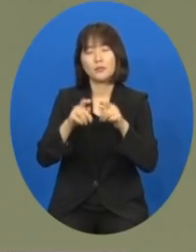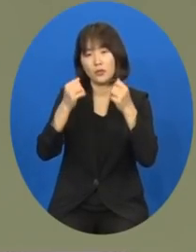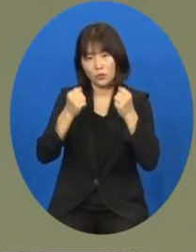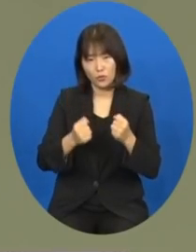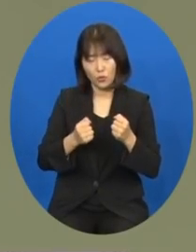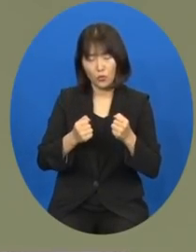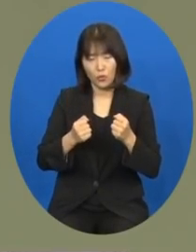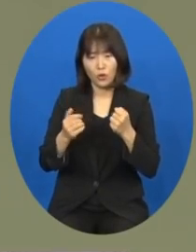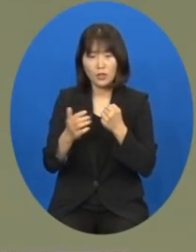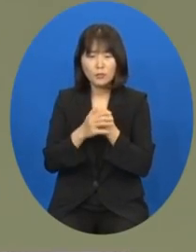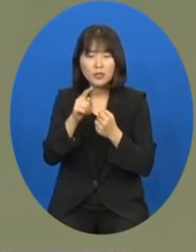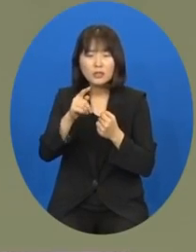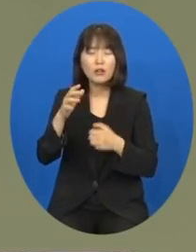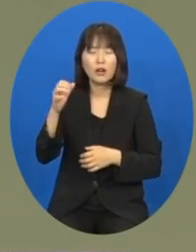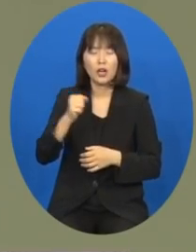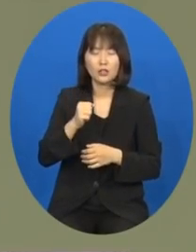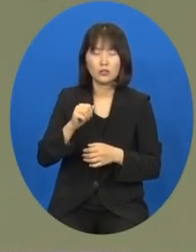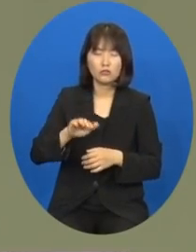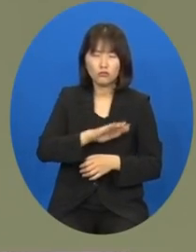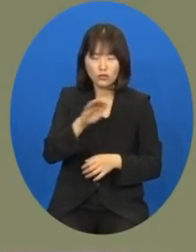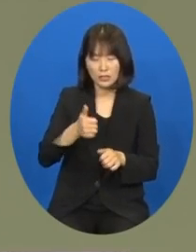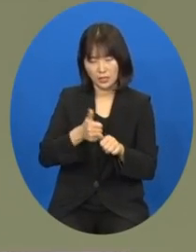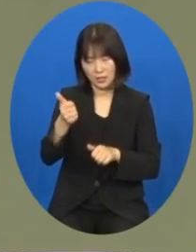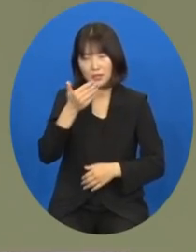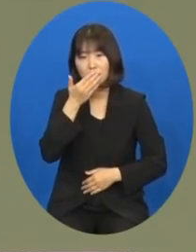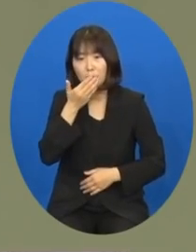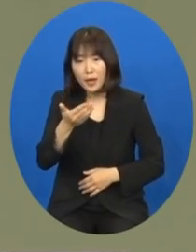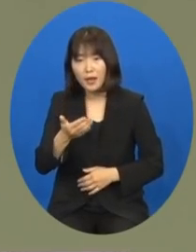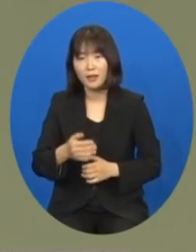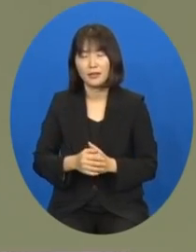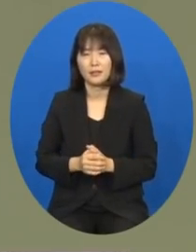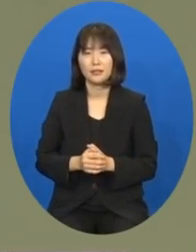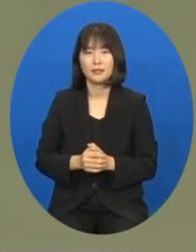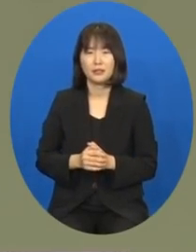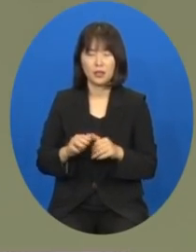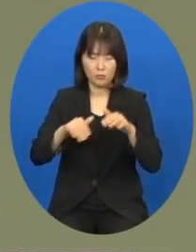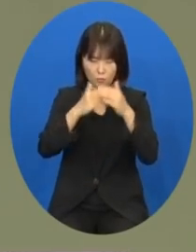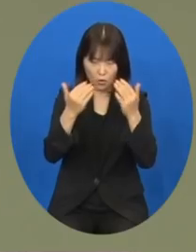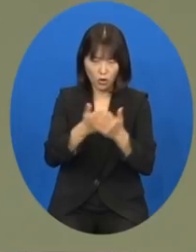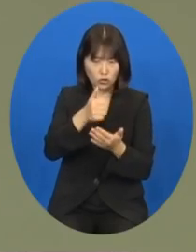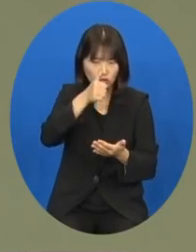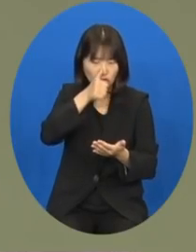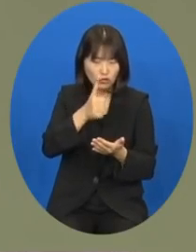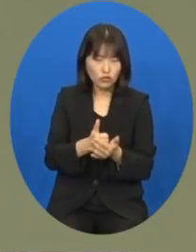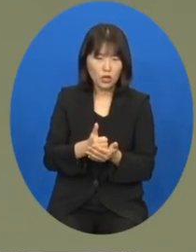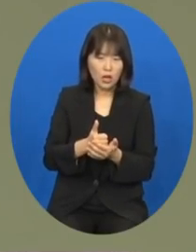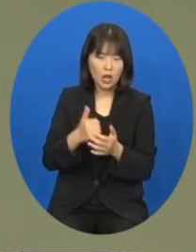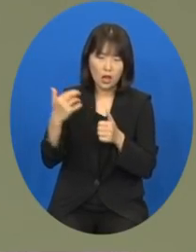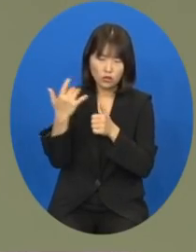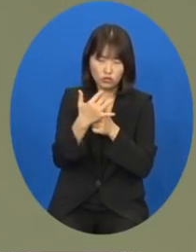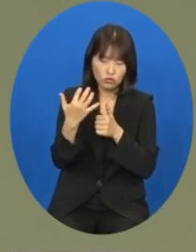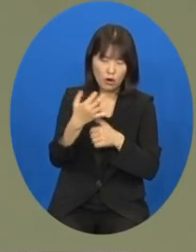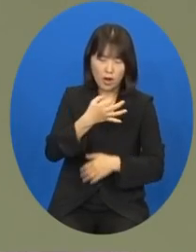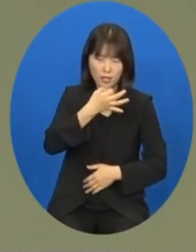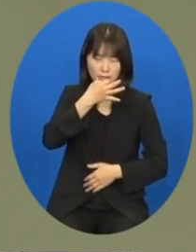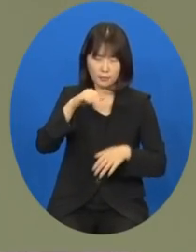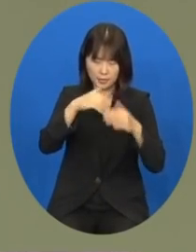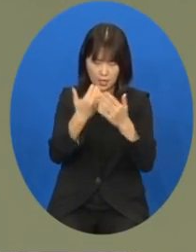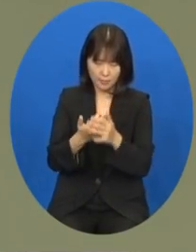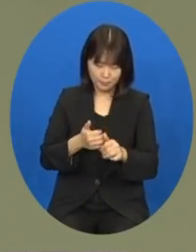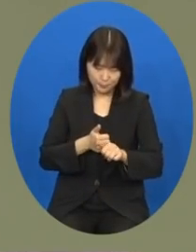것입니다 이 믿음으로 져 여러분 모든 죄의 유혹 탐심 다 이겨내고